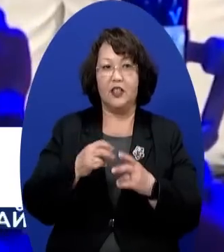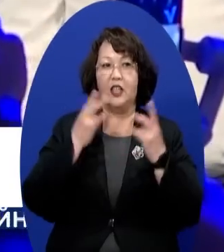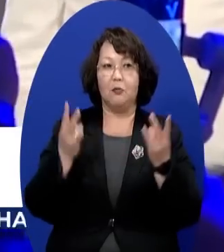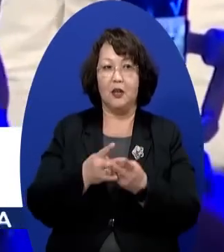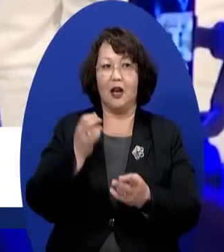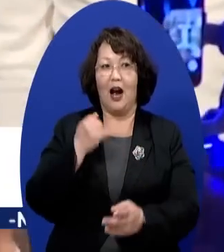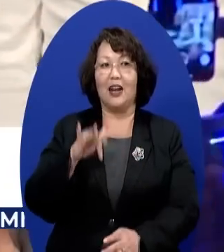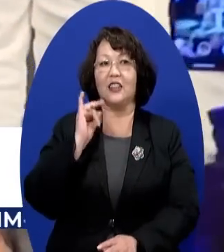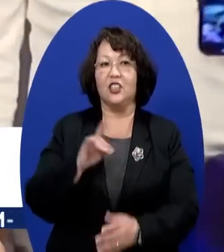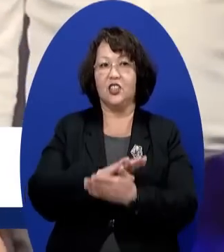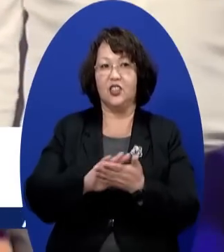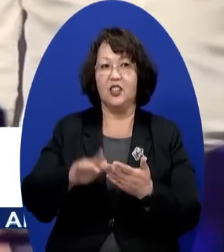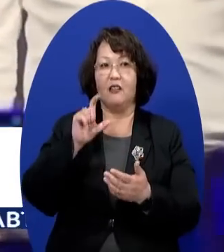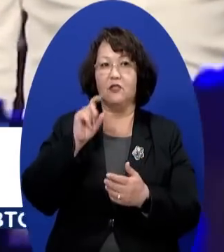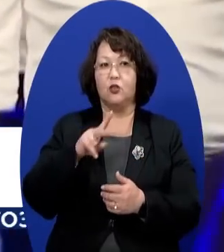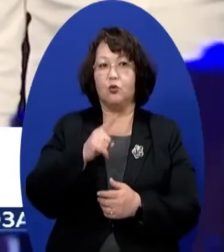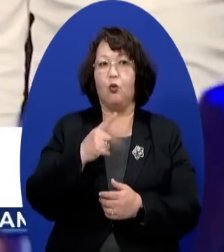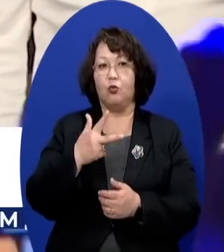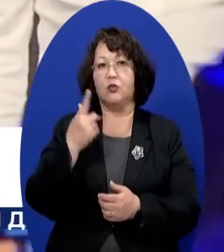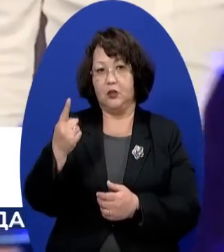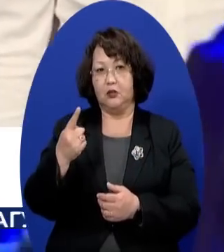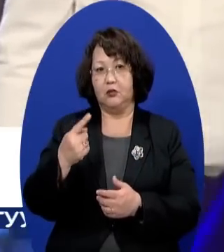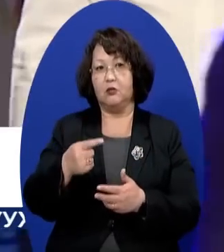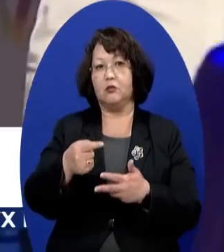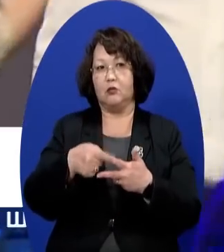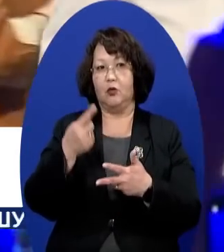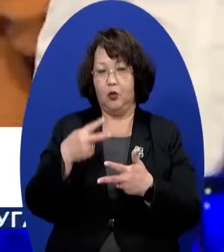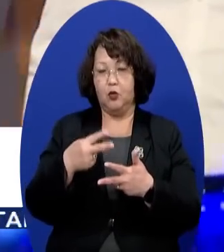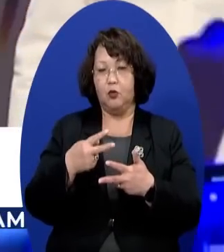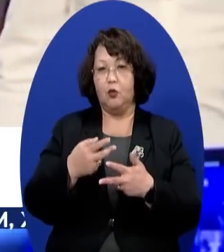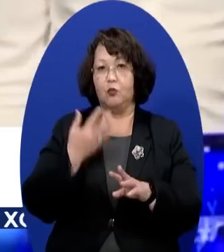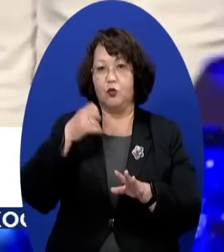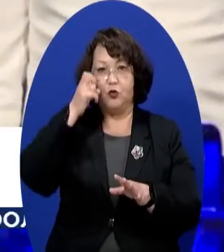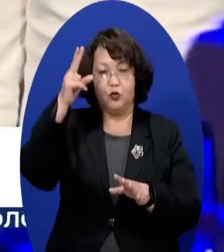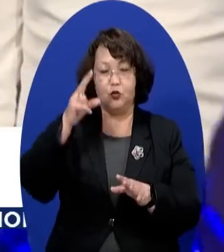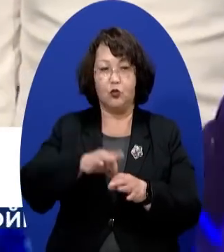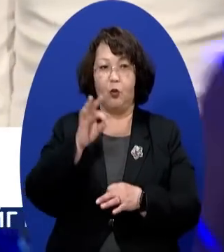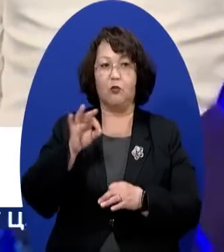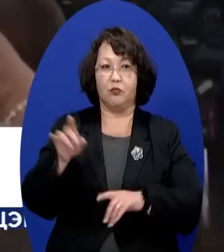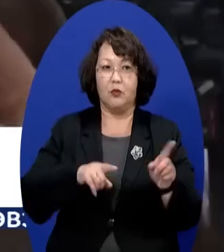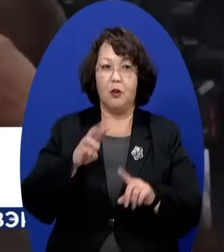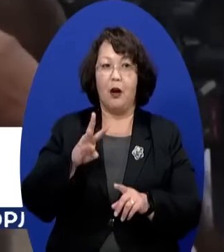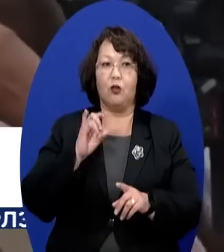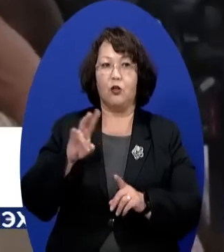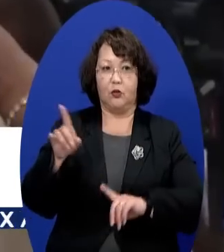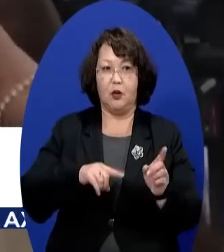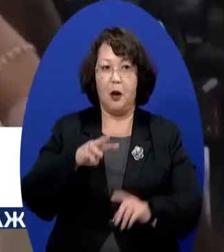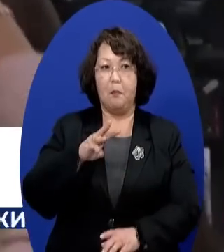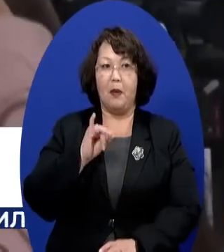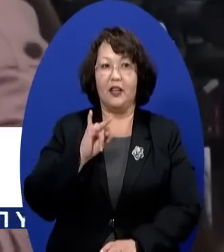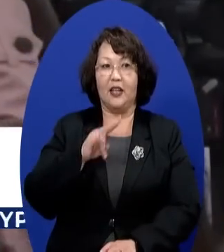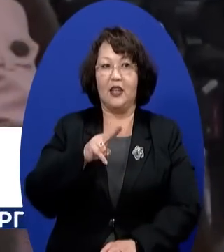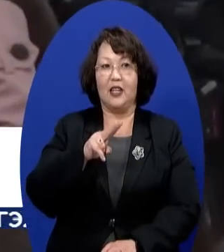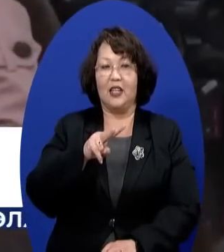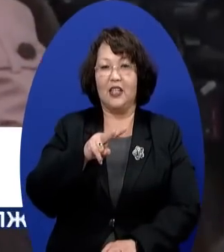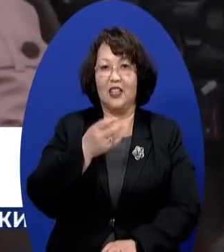эвсэл 131 суудлтай удаад нь орж байна. Өнгөрч сард болсон ерөнхийлөгчийн сонгуульд Макронтой өрсөлдсөн хэд барууны үзэлт Марин Лепени нам